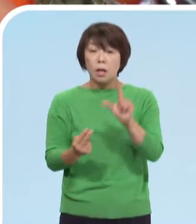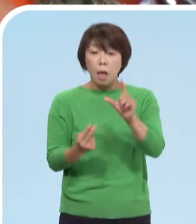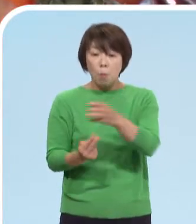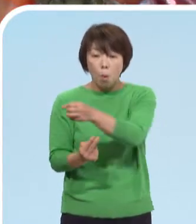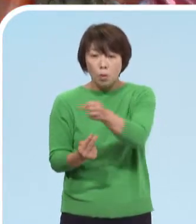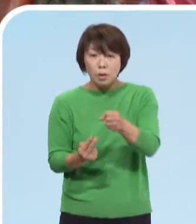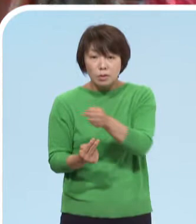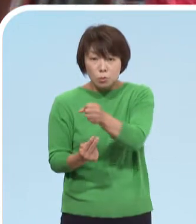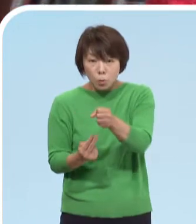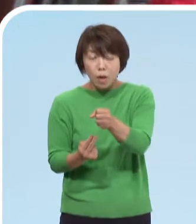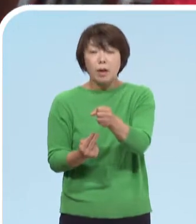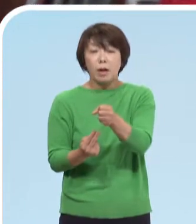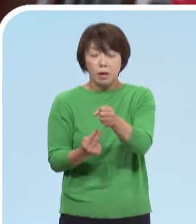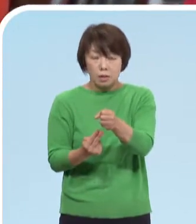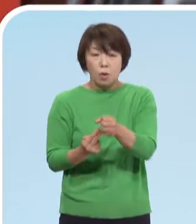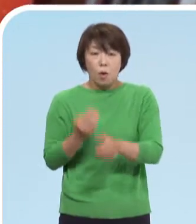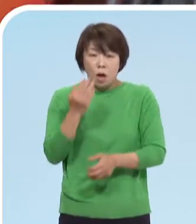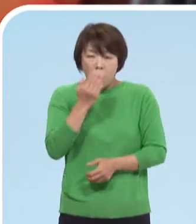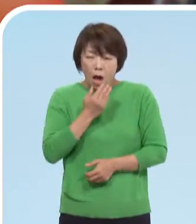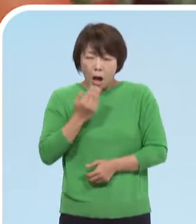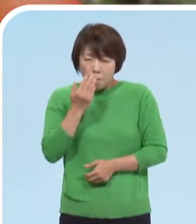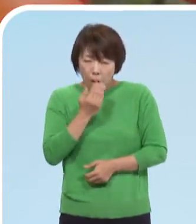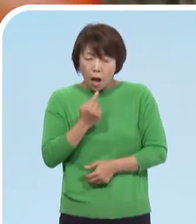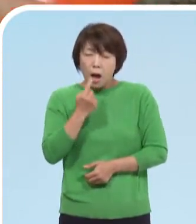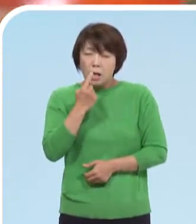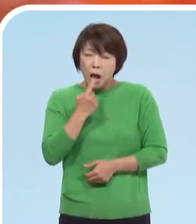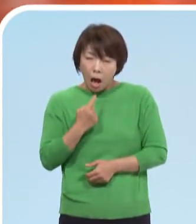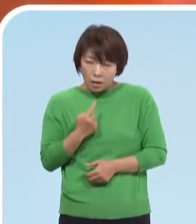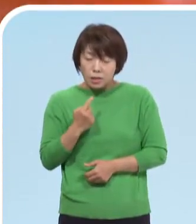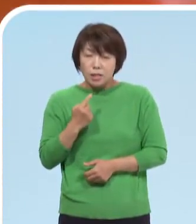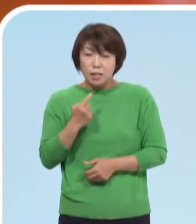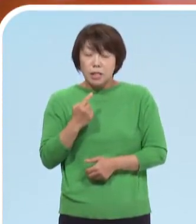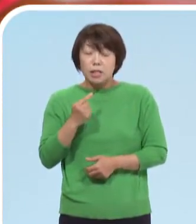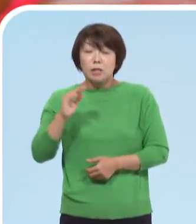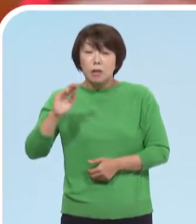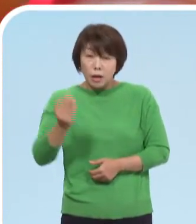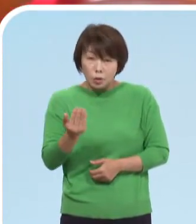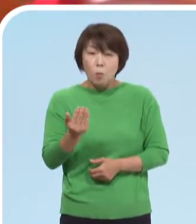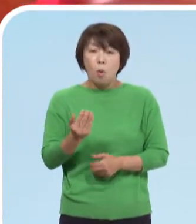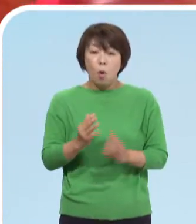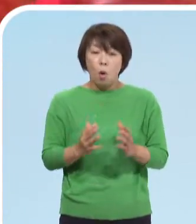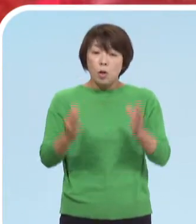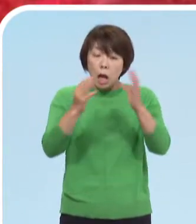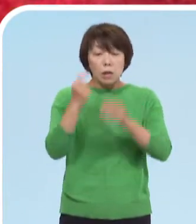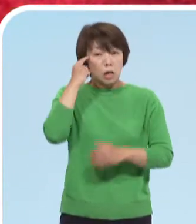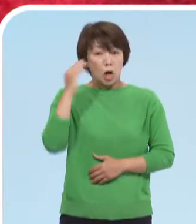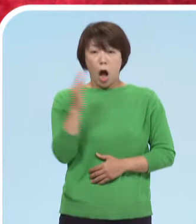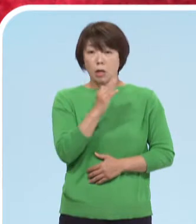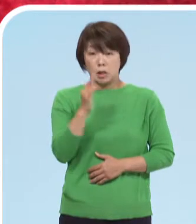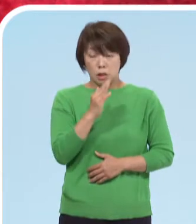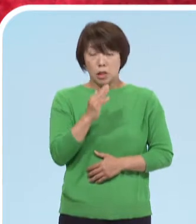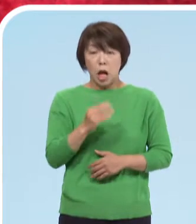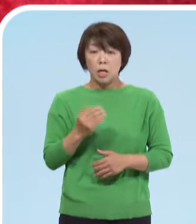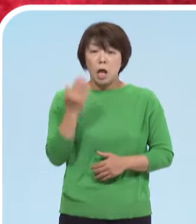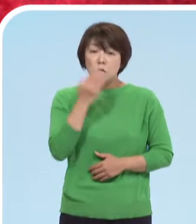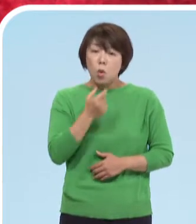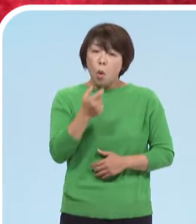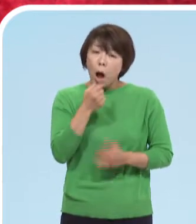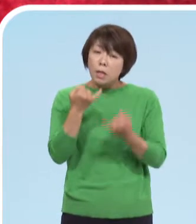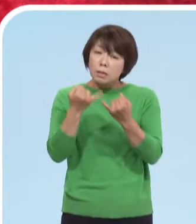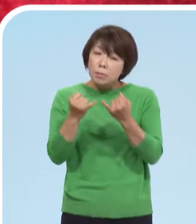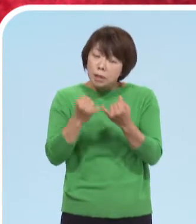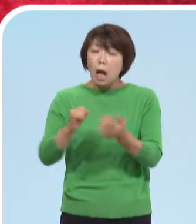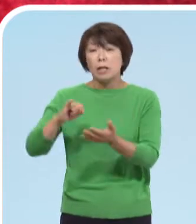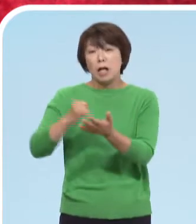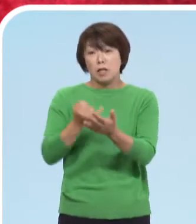汁を加え、完熟トマトの美味しさをぎゅっと濃縮しながらも野菜という感じがしないスイーツのような